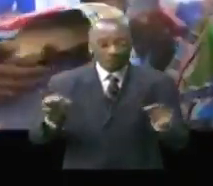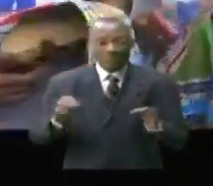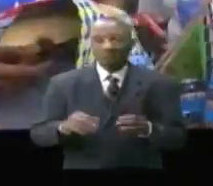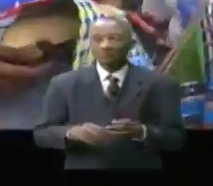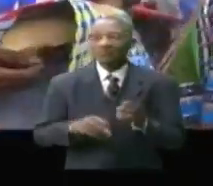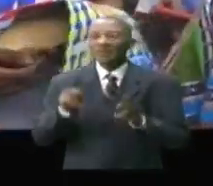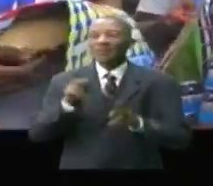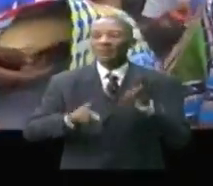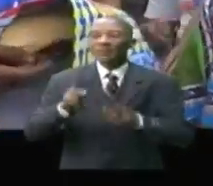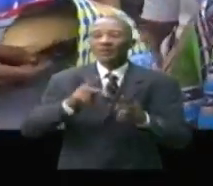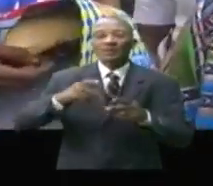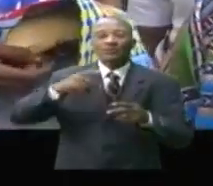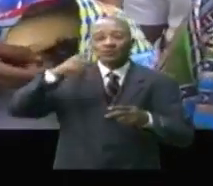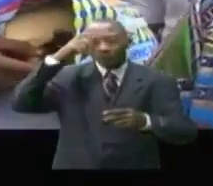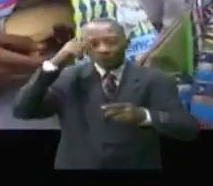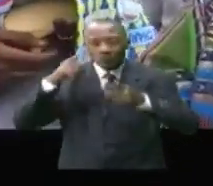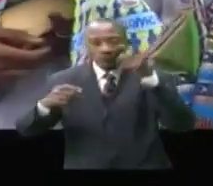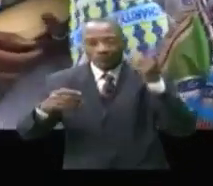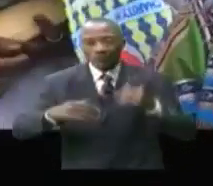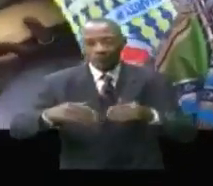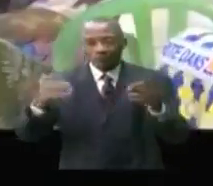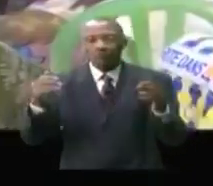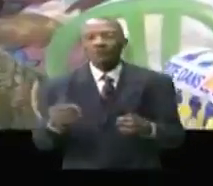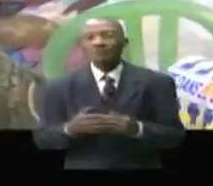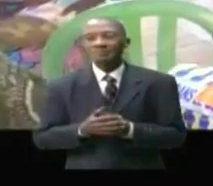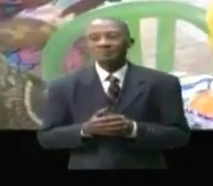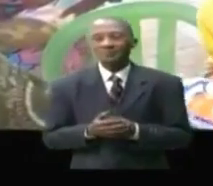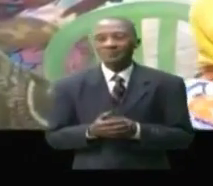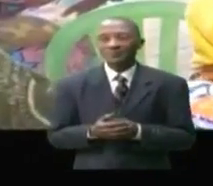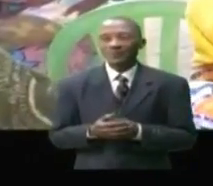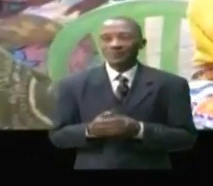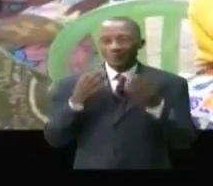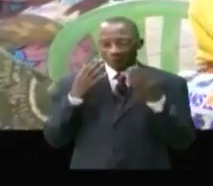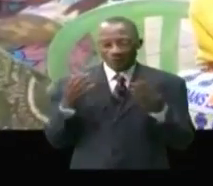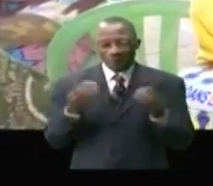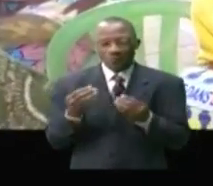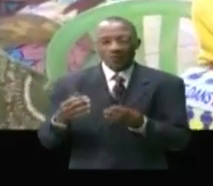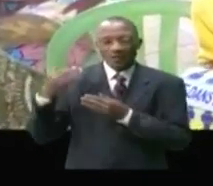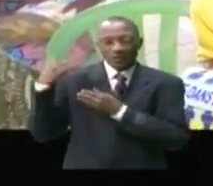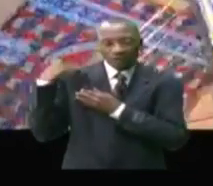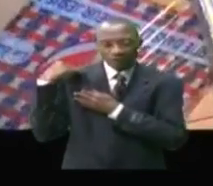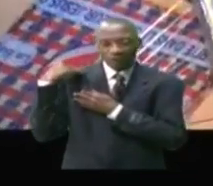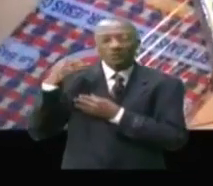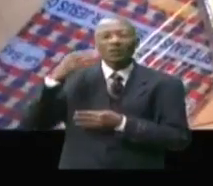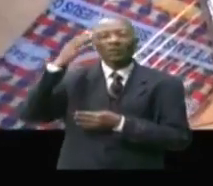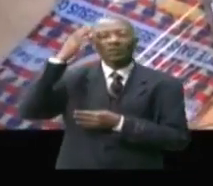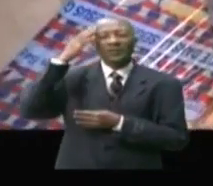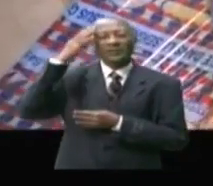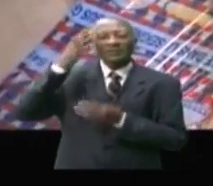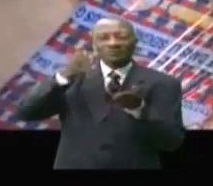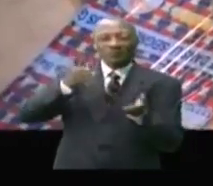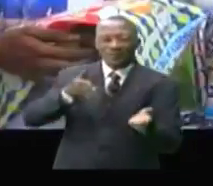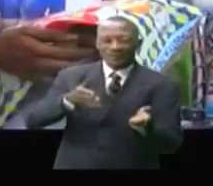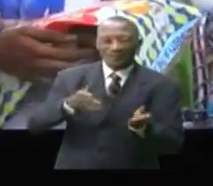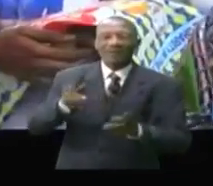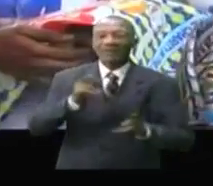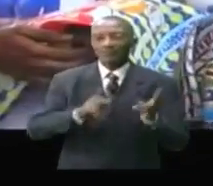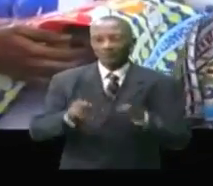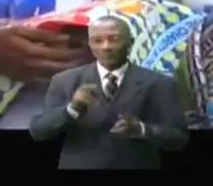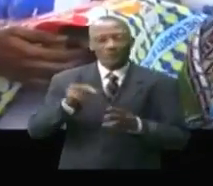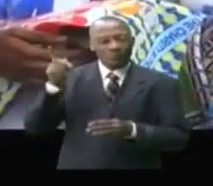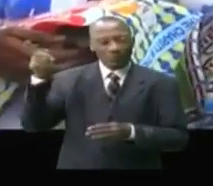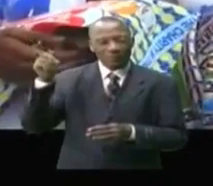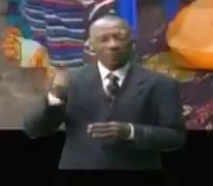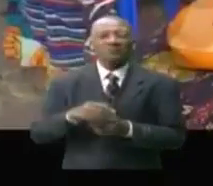ici. Vous devez venir palper et voir la population de Masangambila. Nous occupons des filles mères, des orphelins, des